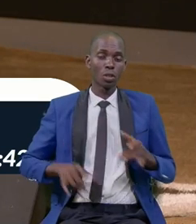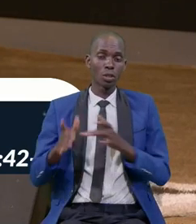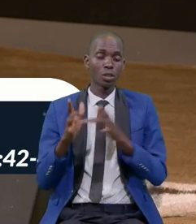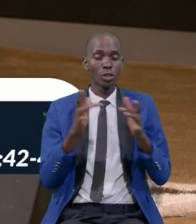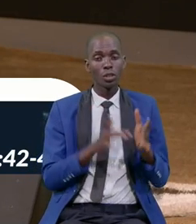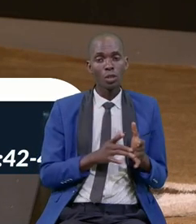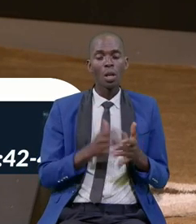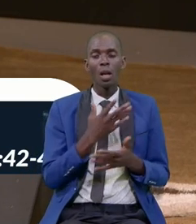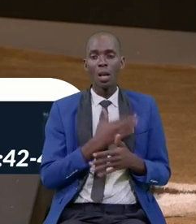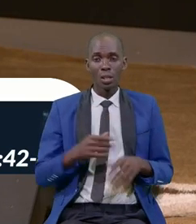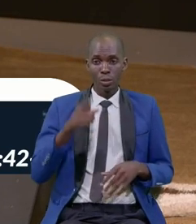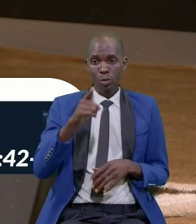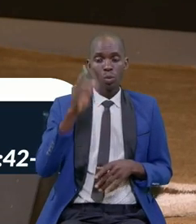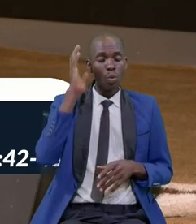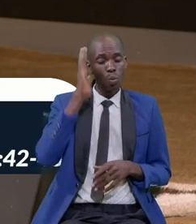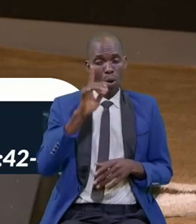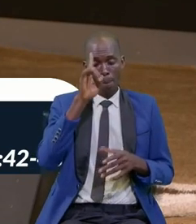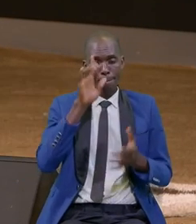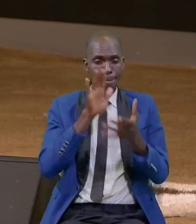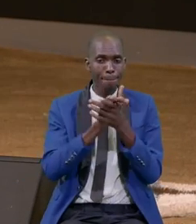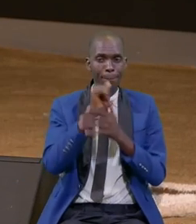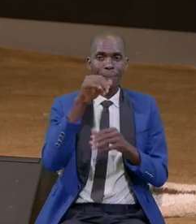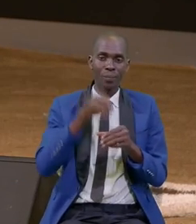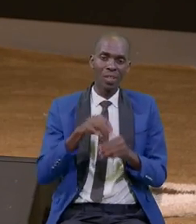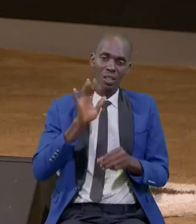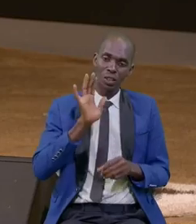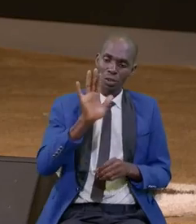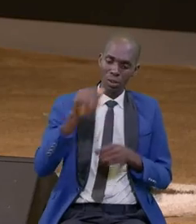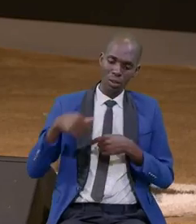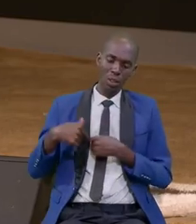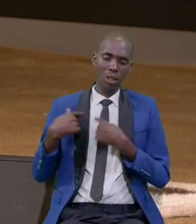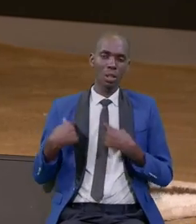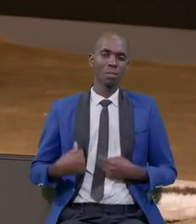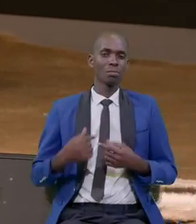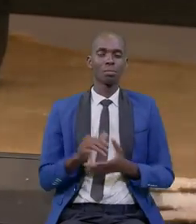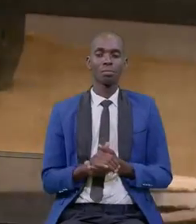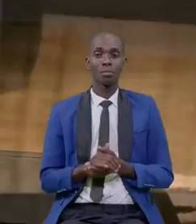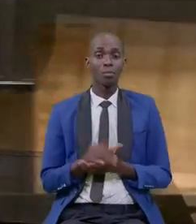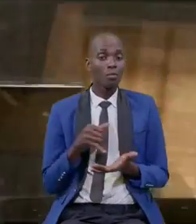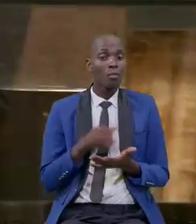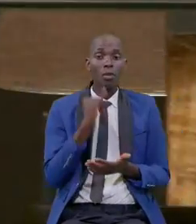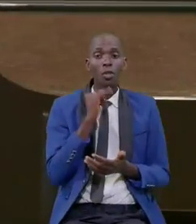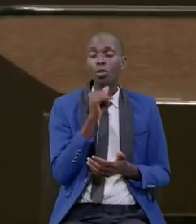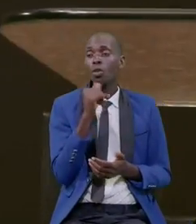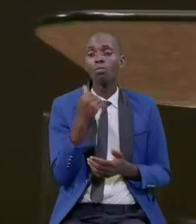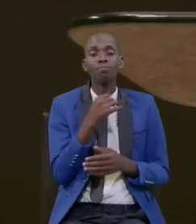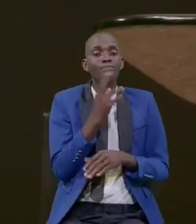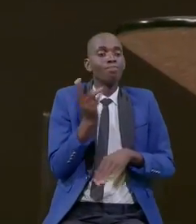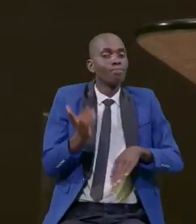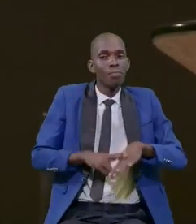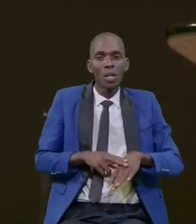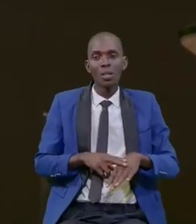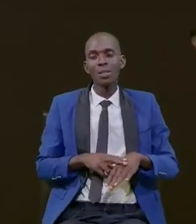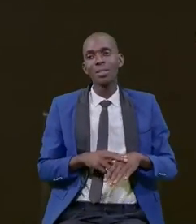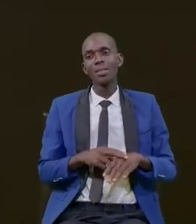et si tu crois dans ton cœur, ouais, ce n'est pas